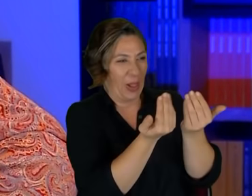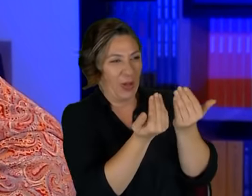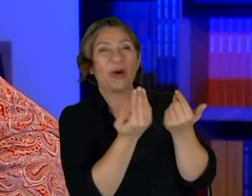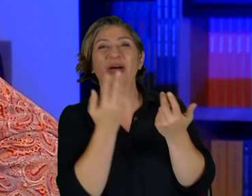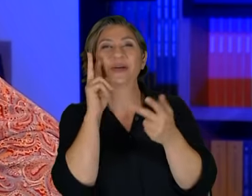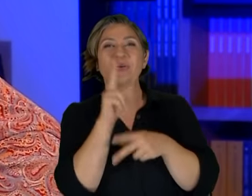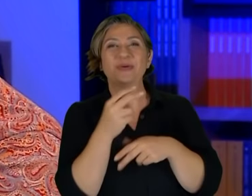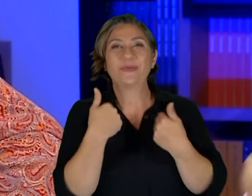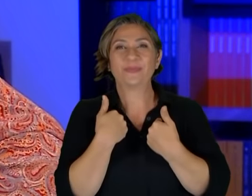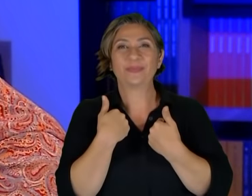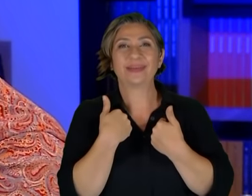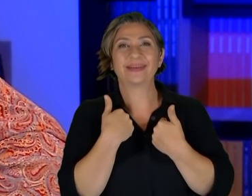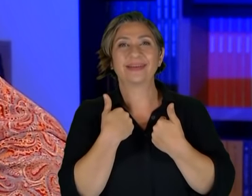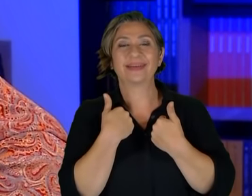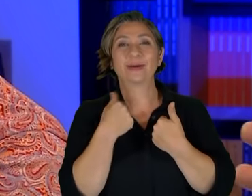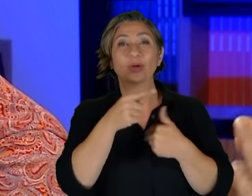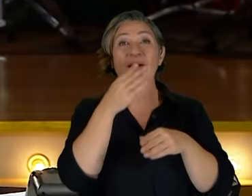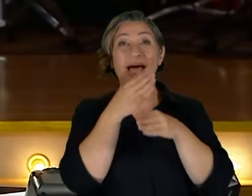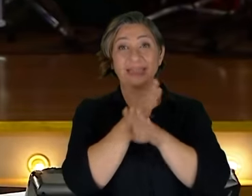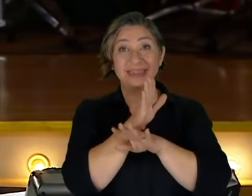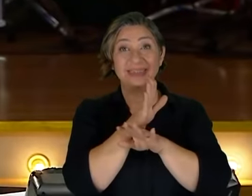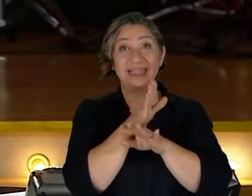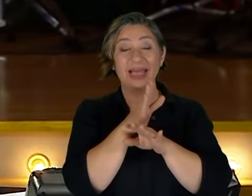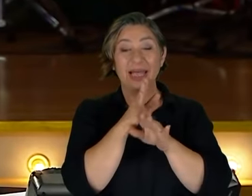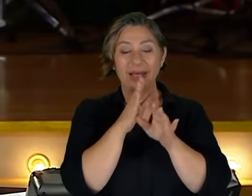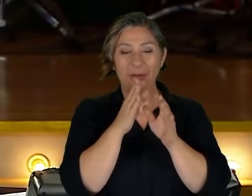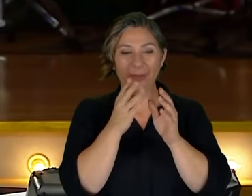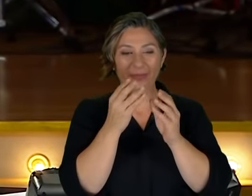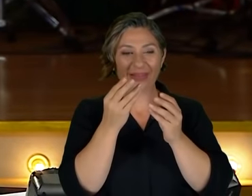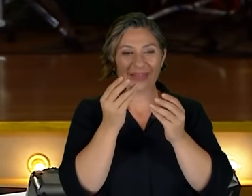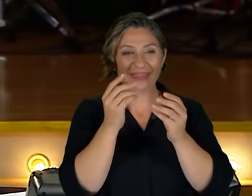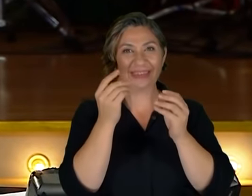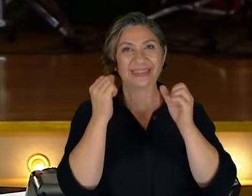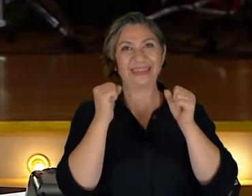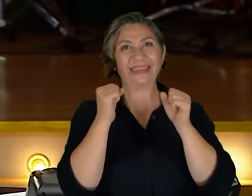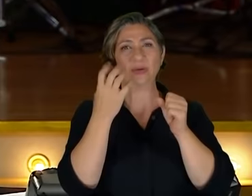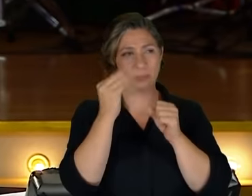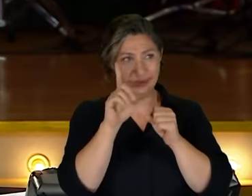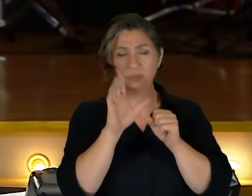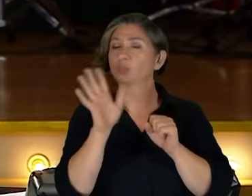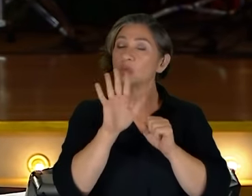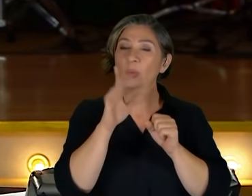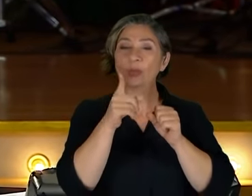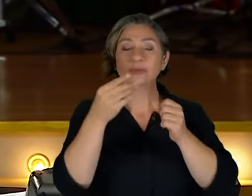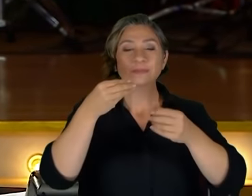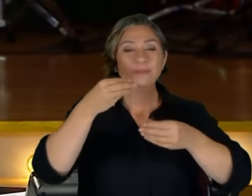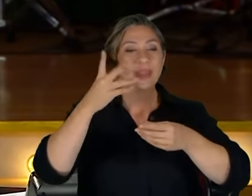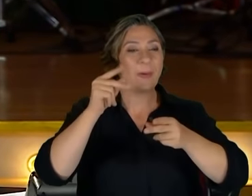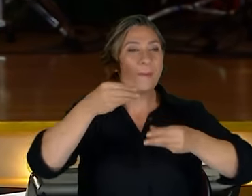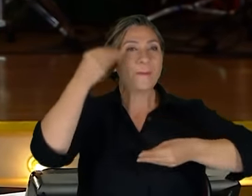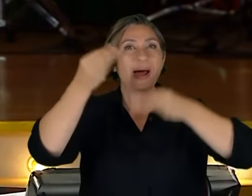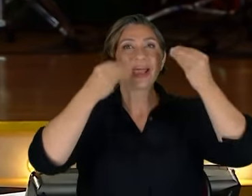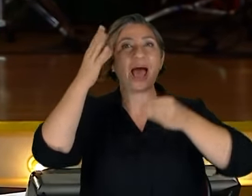vaat ediyor aslında. Hı hı. Yani bunun aslında biraz kozmetik olduğu bir biraz şey. Biraz daha sert olması lazım. Hayır, bunun kozmetik olduğu bir şey